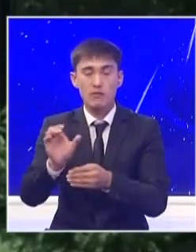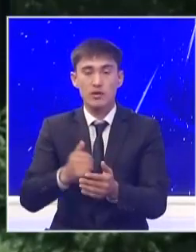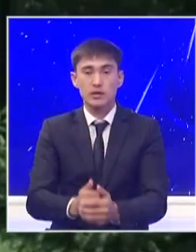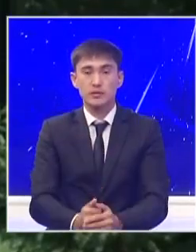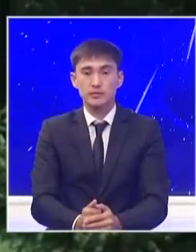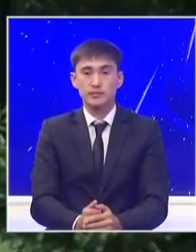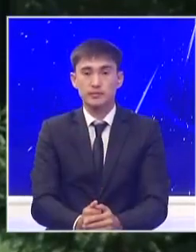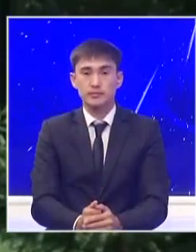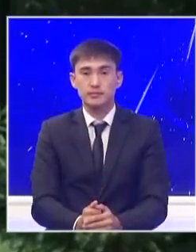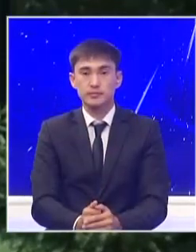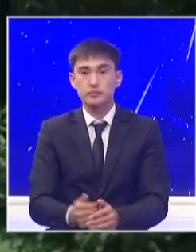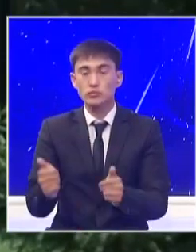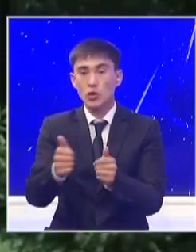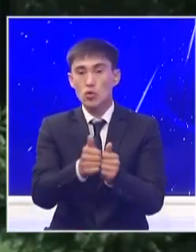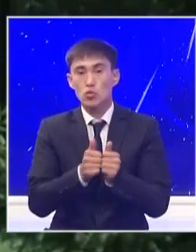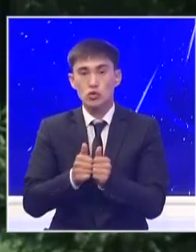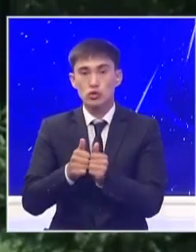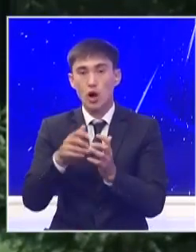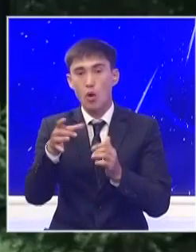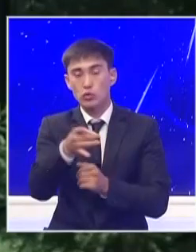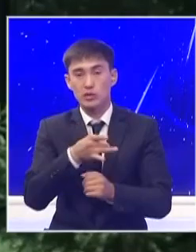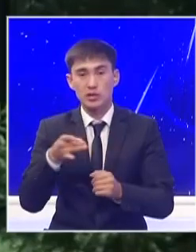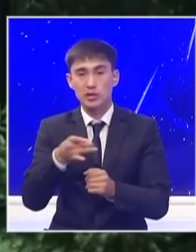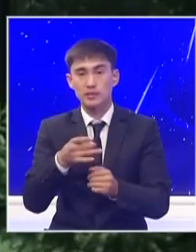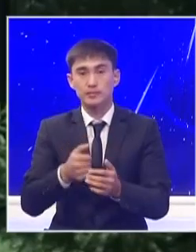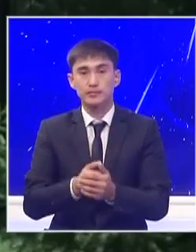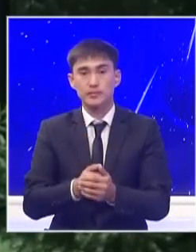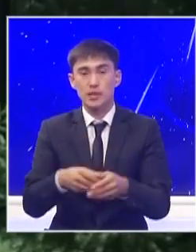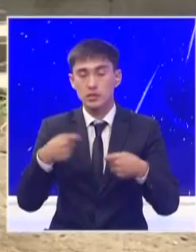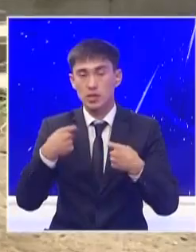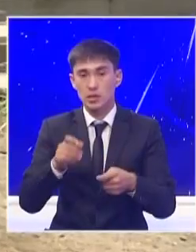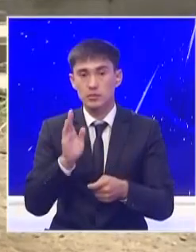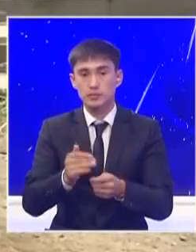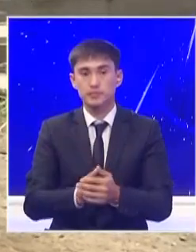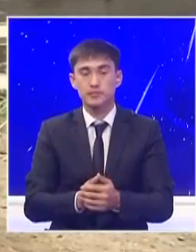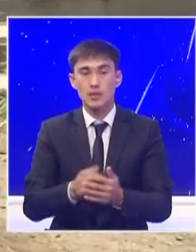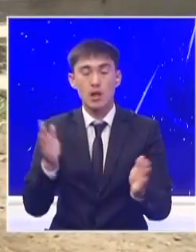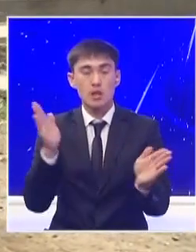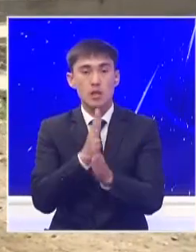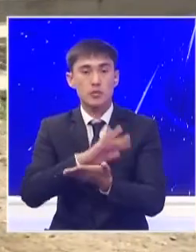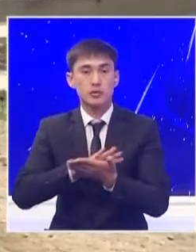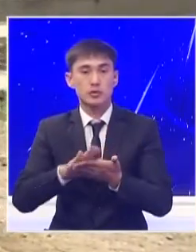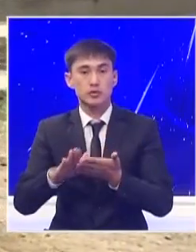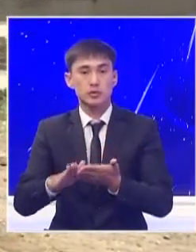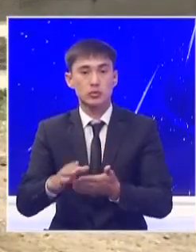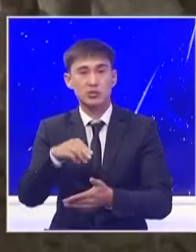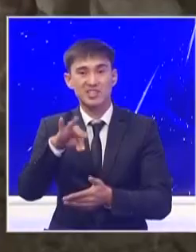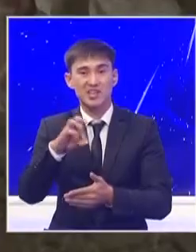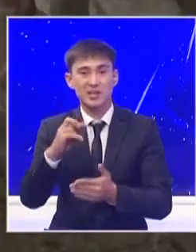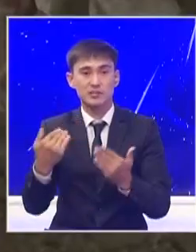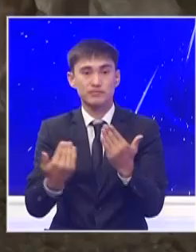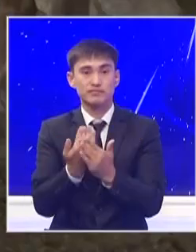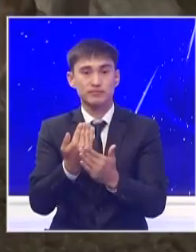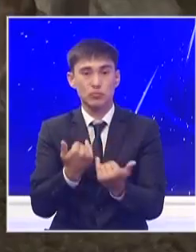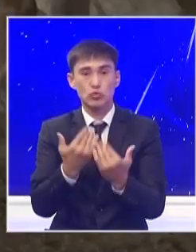де көрші жатқан аудандарға сатуда. Табиғи өнімдер трендке айналған бүгінгі күнде